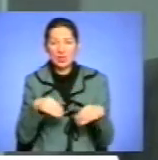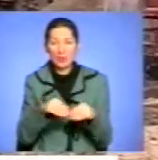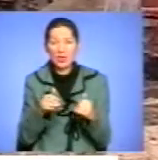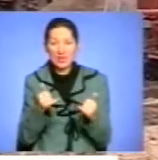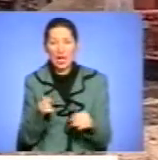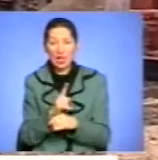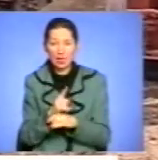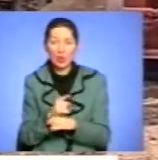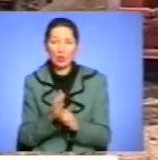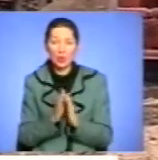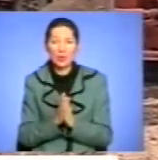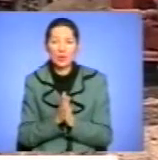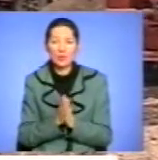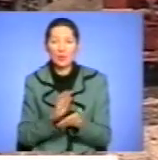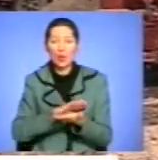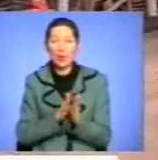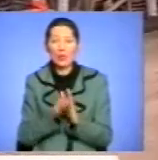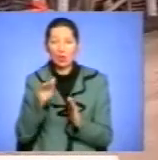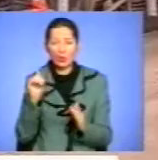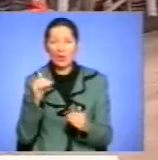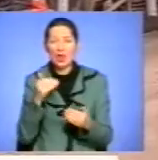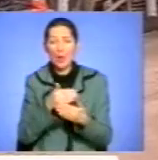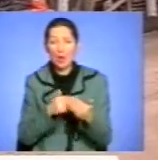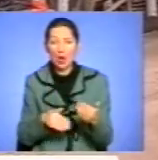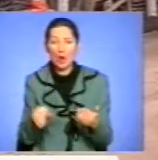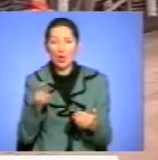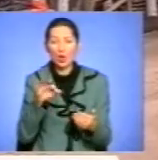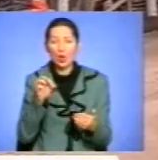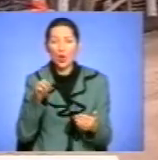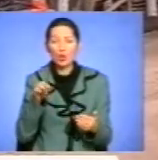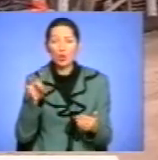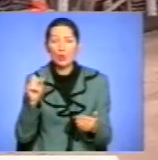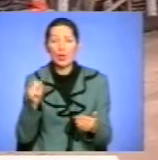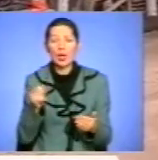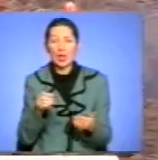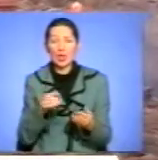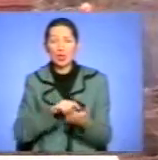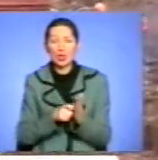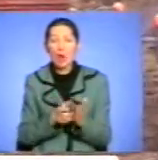ласка. Умови кредитування програми «Доступне житло», платоспроможність